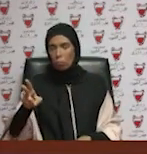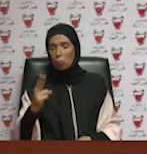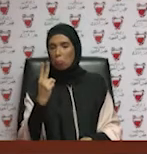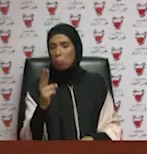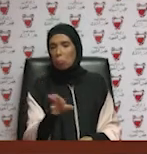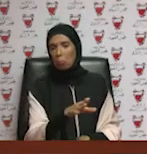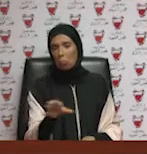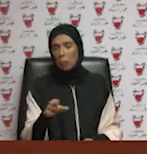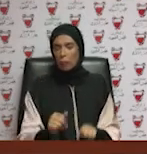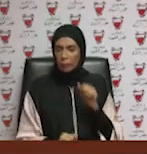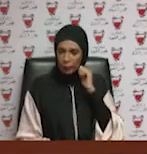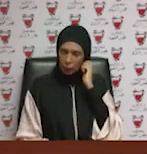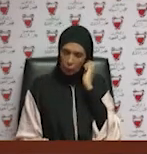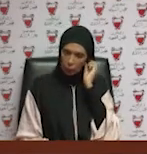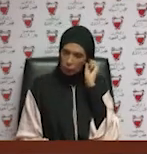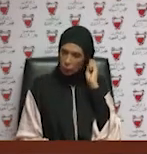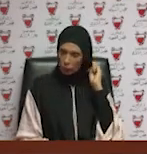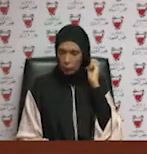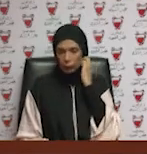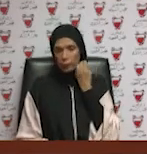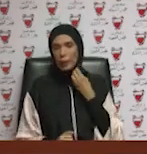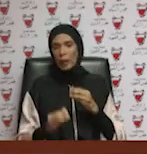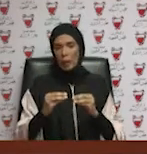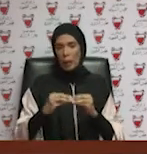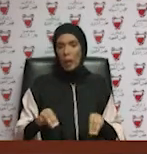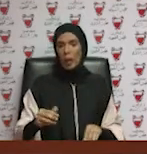قد يكون الحل الأسلم إذا كان مجلس الشورى